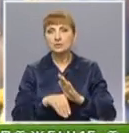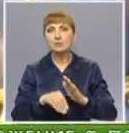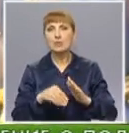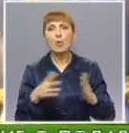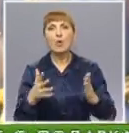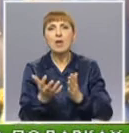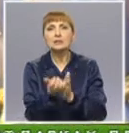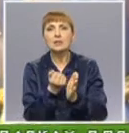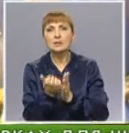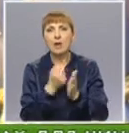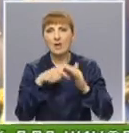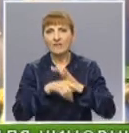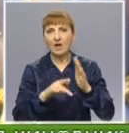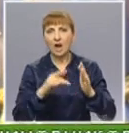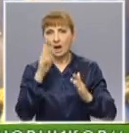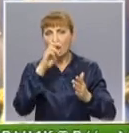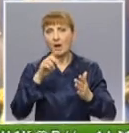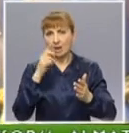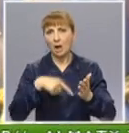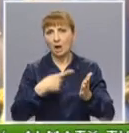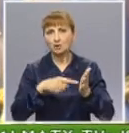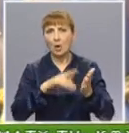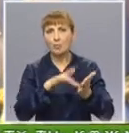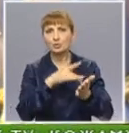поступления доходов городского бюджета составляет